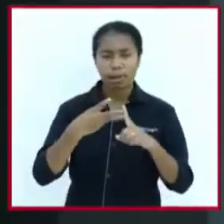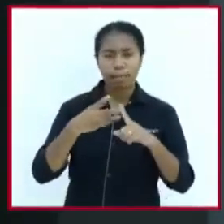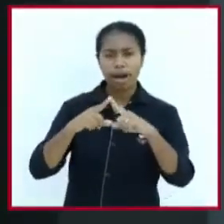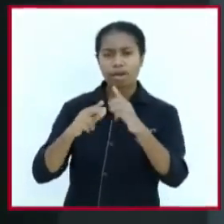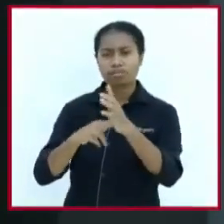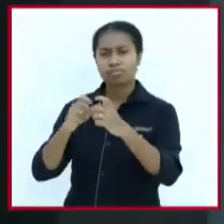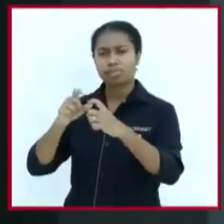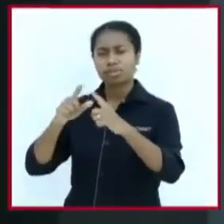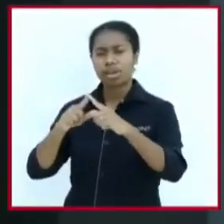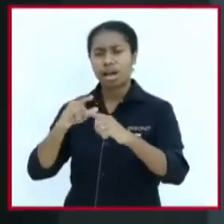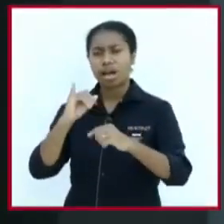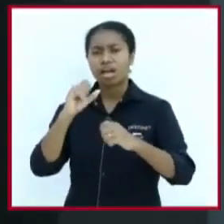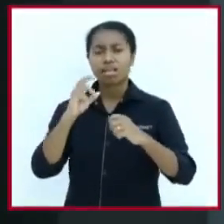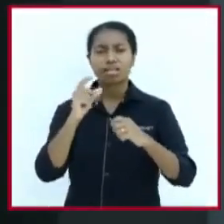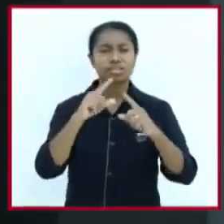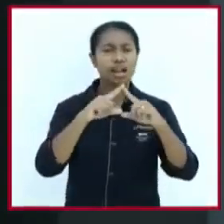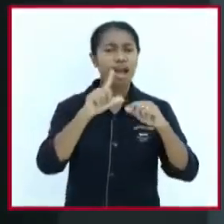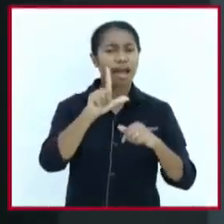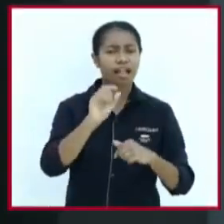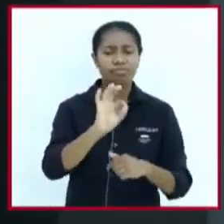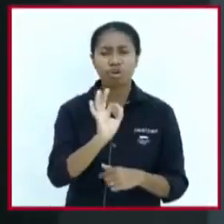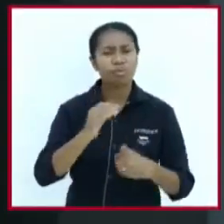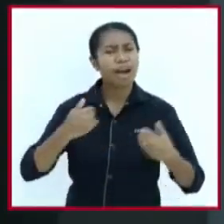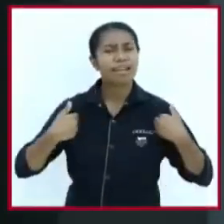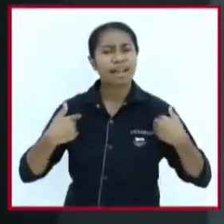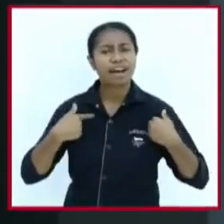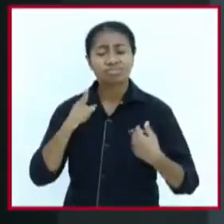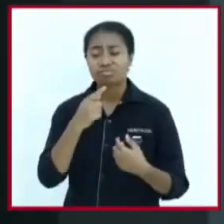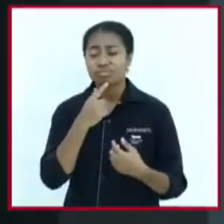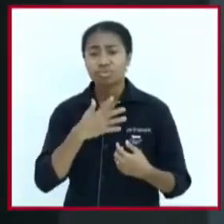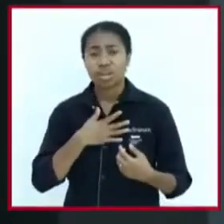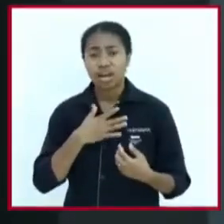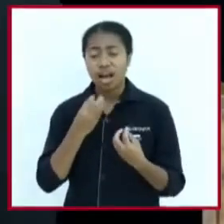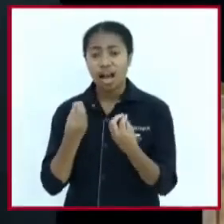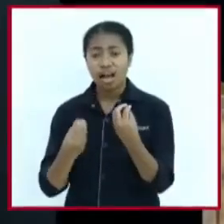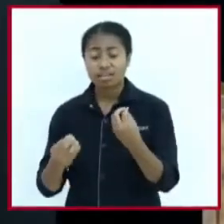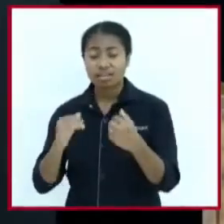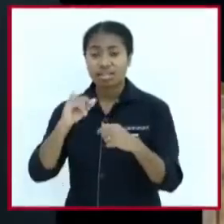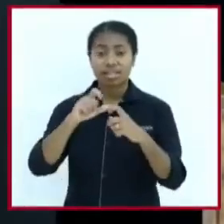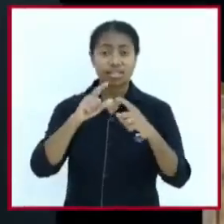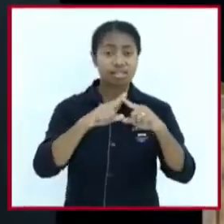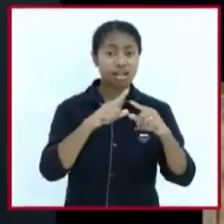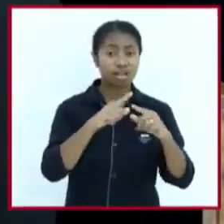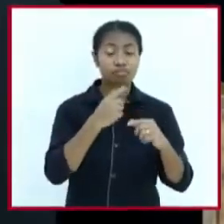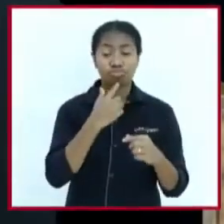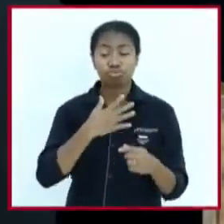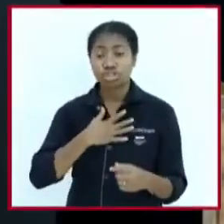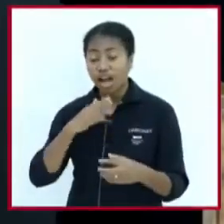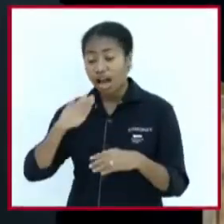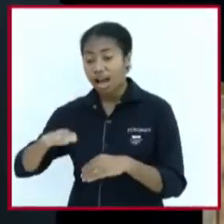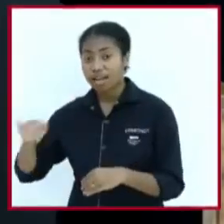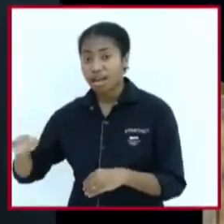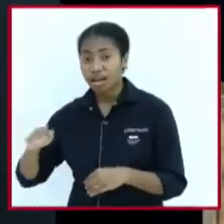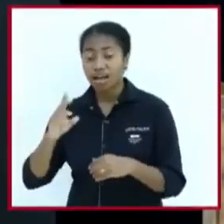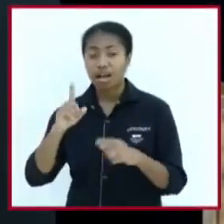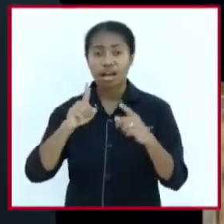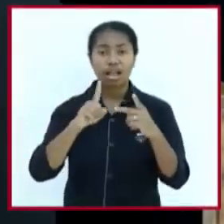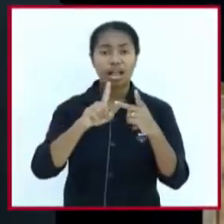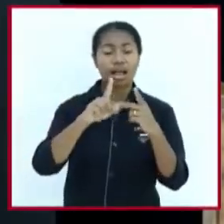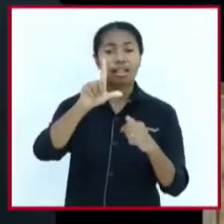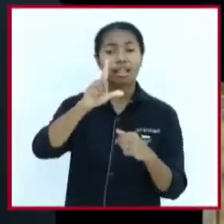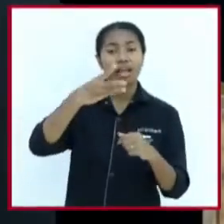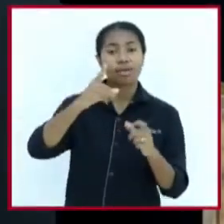Kendari Abraham Abraham punya anak iseng-iseng punya anaknya kuburnya Aku punya anak lebih lalu harus dibawa lagi